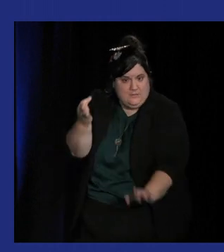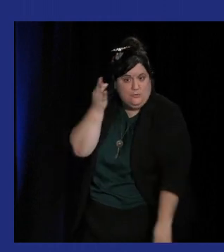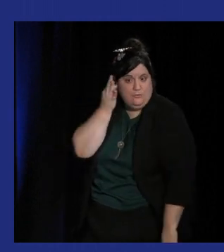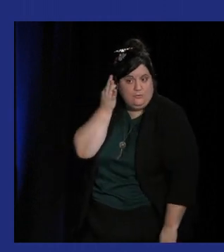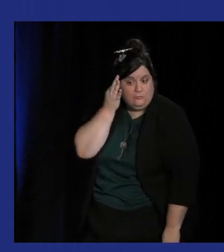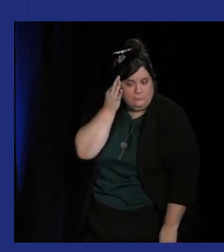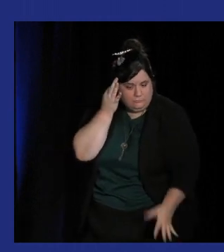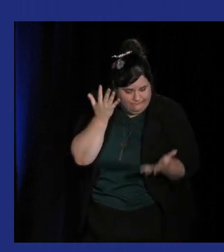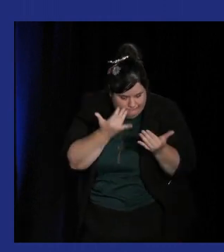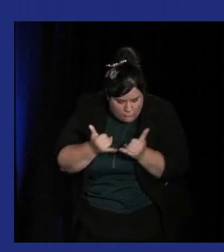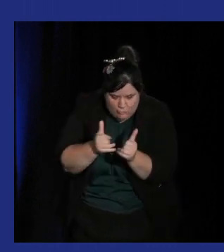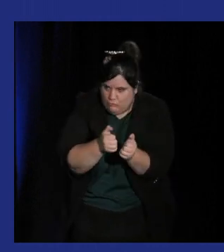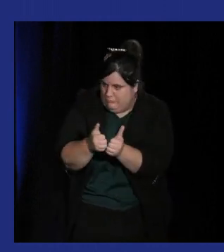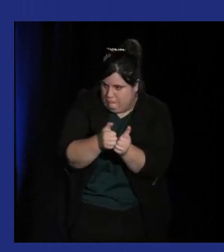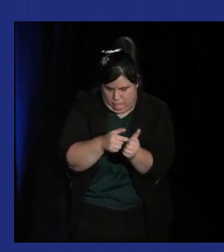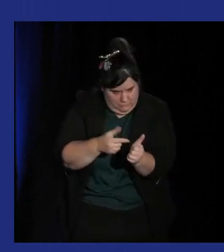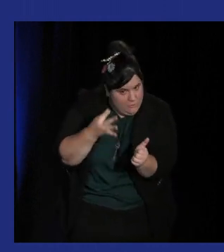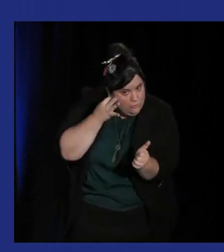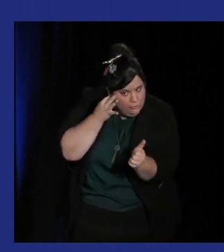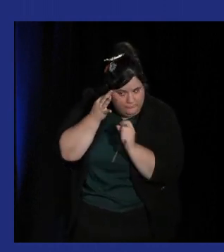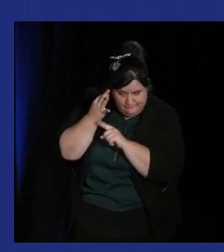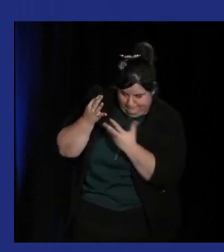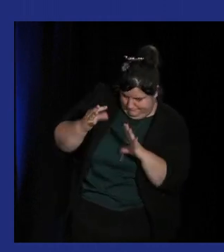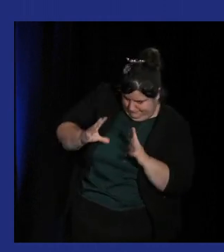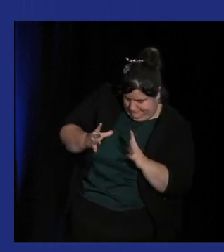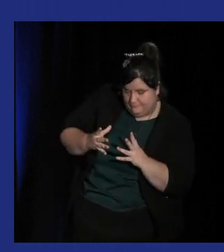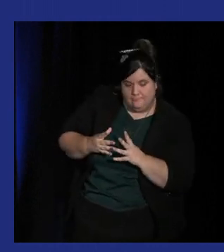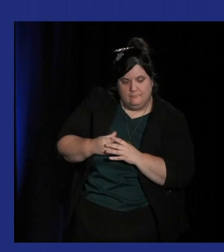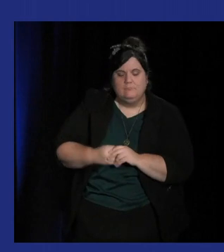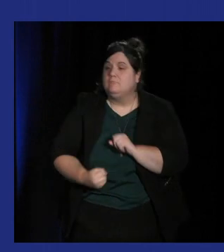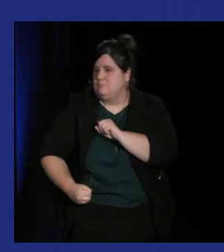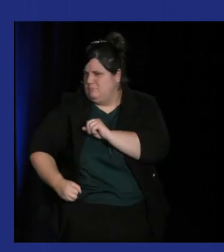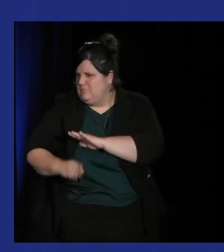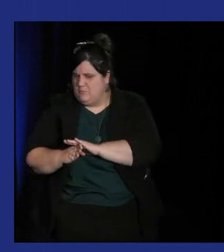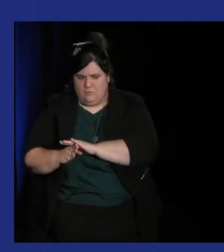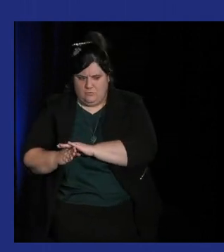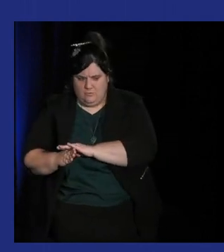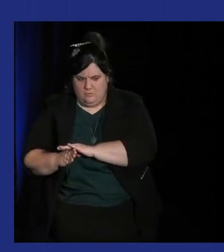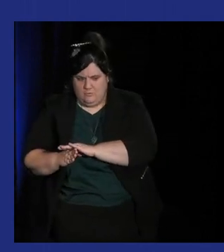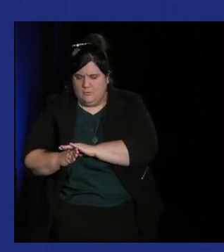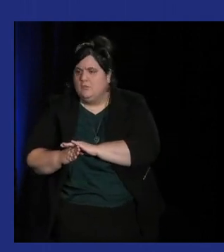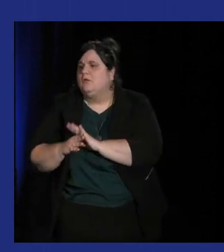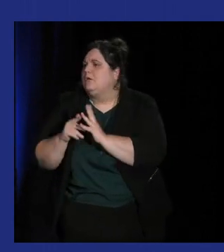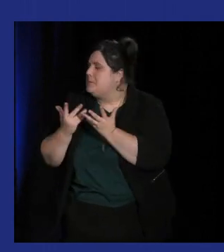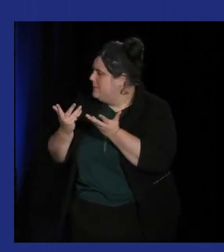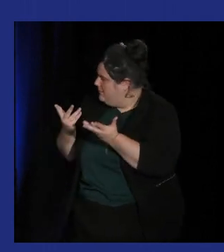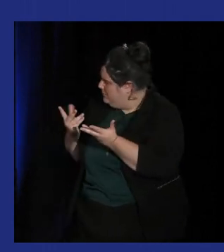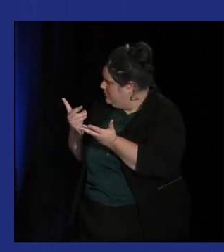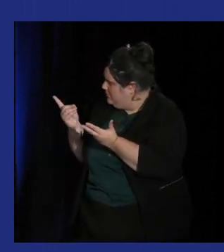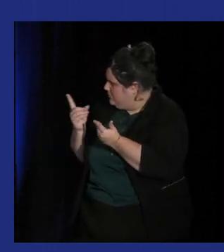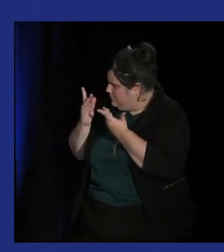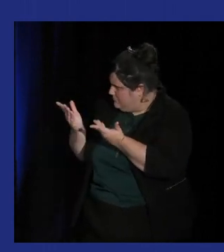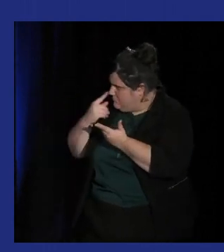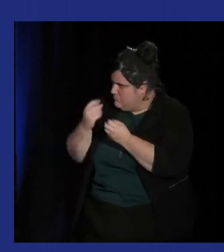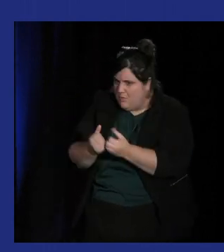et bah sujet commençons très simplement par le commencement la première question que j'aurais à vous poser c'est dans le